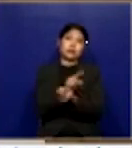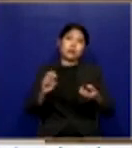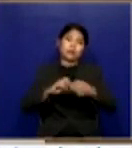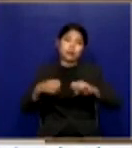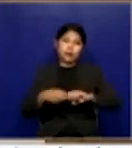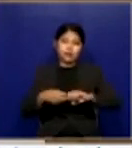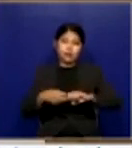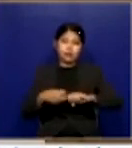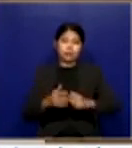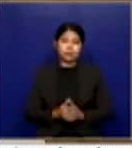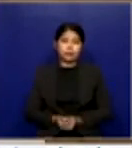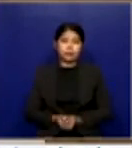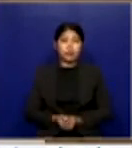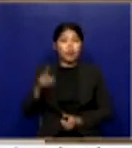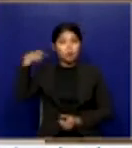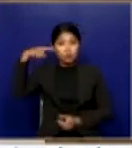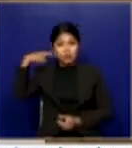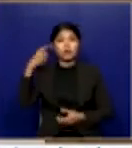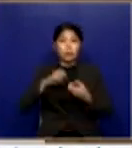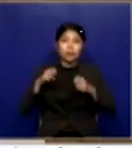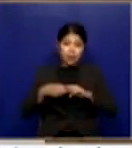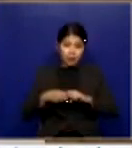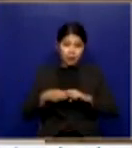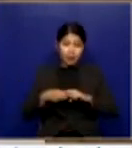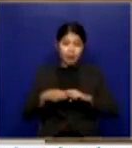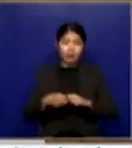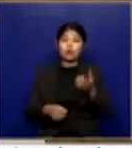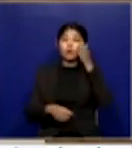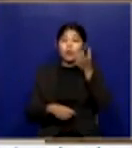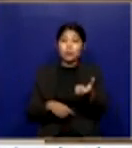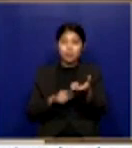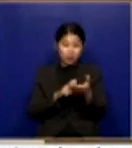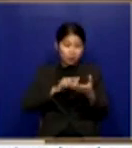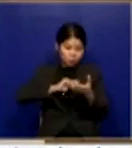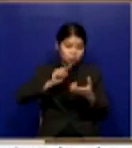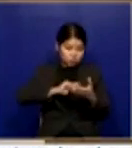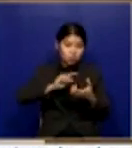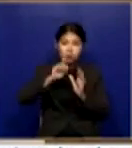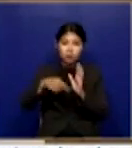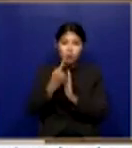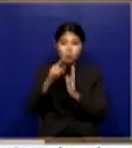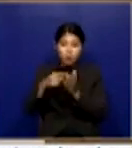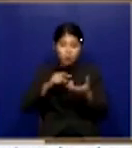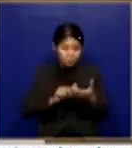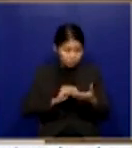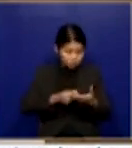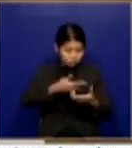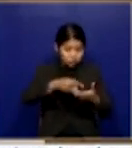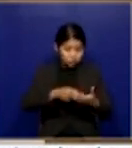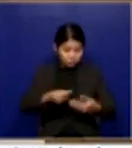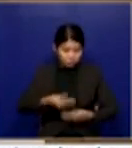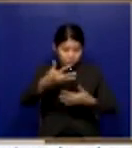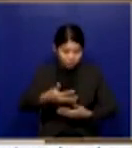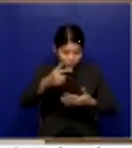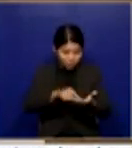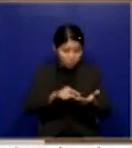นะครับผู้หญิงก็มีปัญหาในโทรศัพท์ขึ้นมาทุกชั่วโมงแต่ในสิ่งที่ไม่